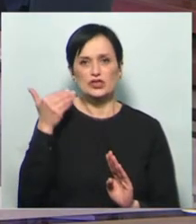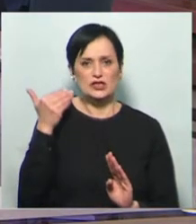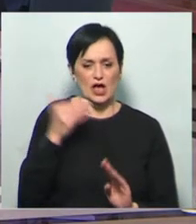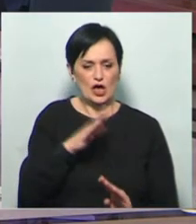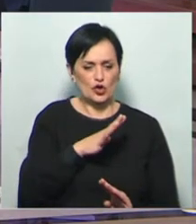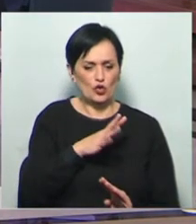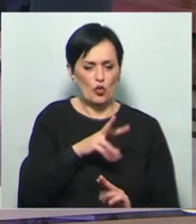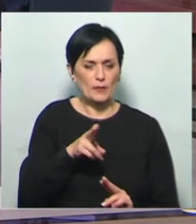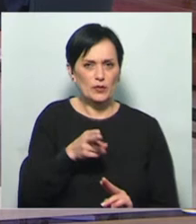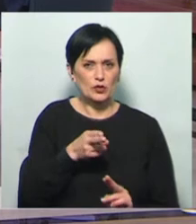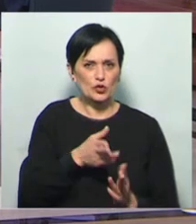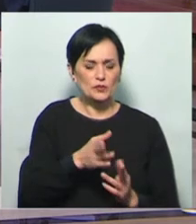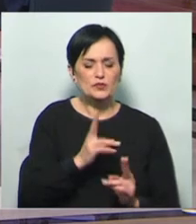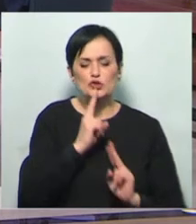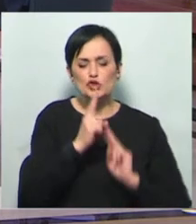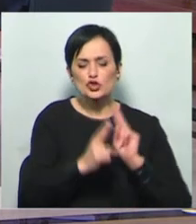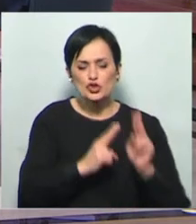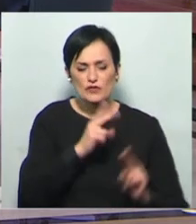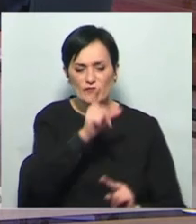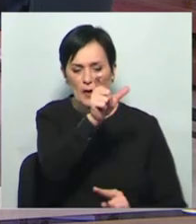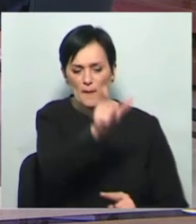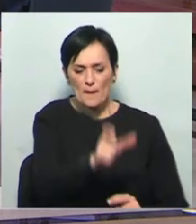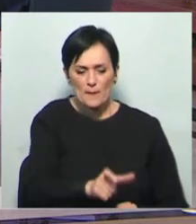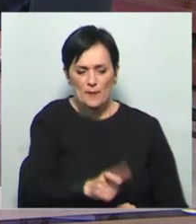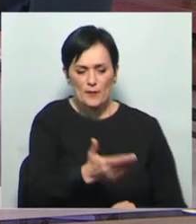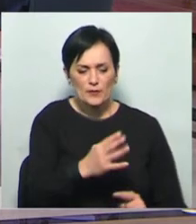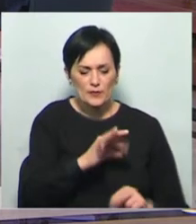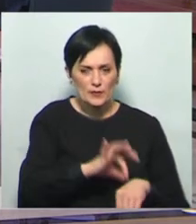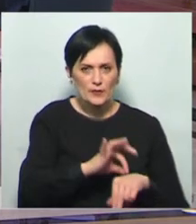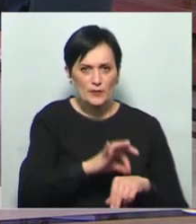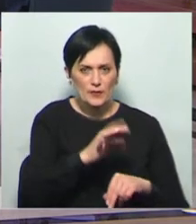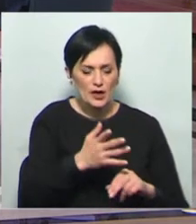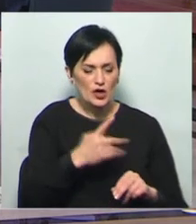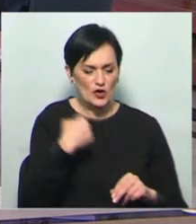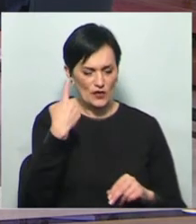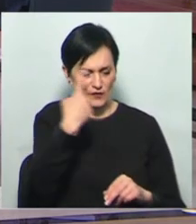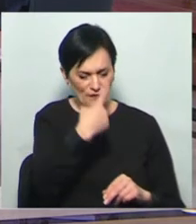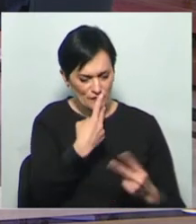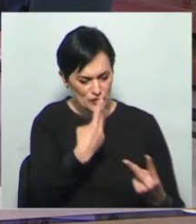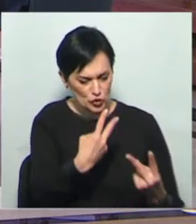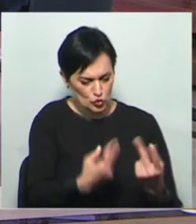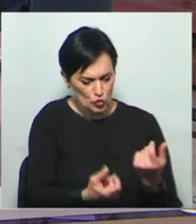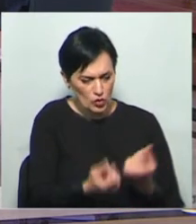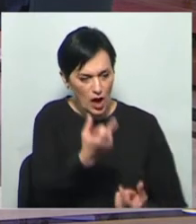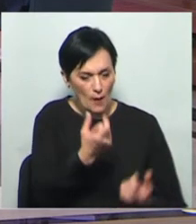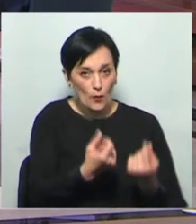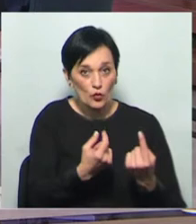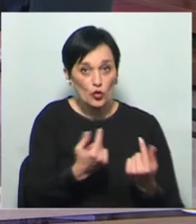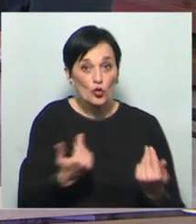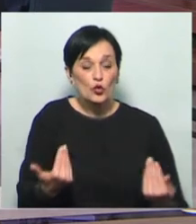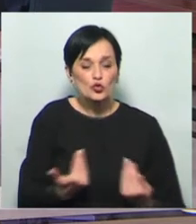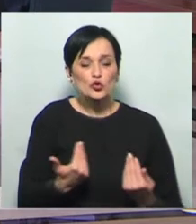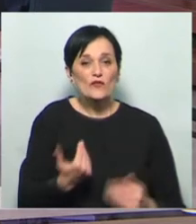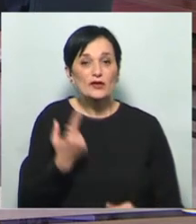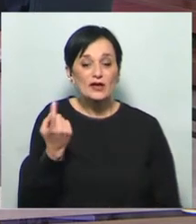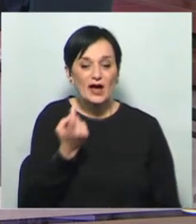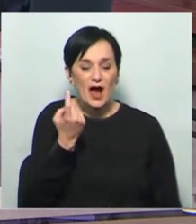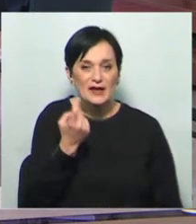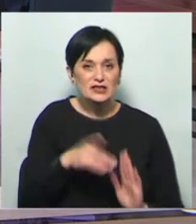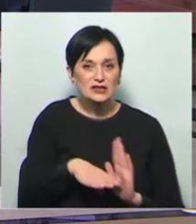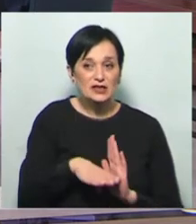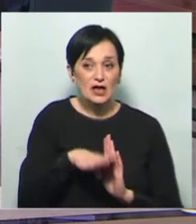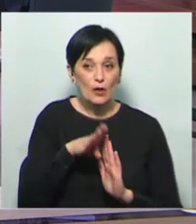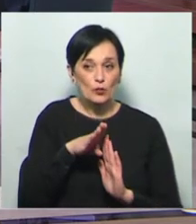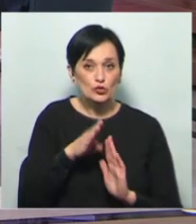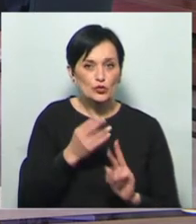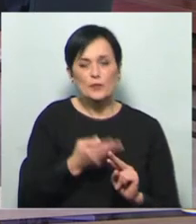უფრო ჩივილებზე, პაციენტზე, ვთქვათ, ვიზუალურ გამოვლინებაზე, ასე შემდეგ. ცხოვრების ხარისხის გაუმჯობესება, ეს